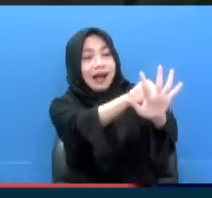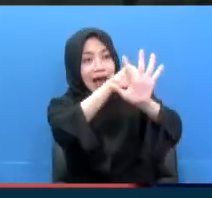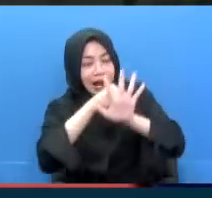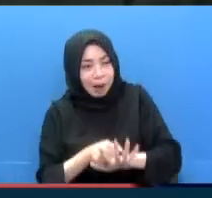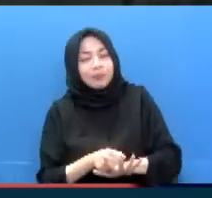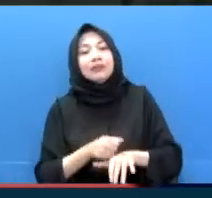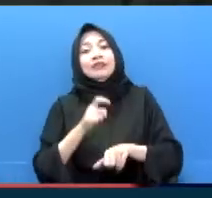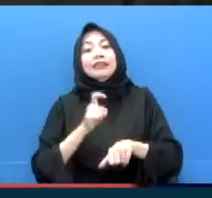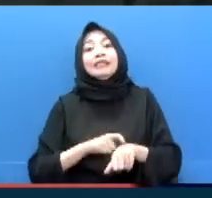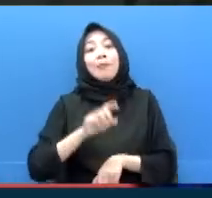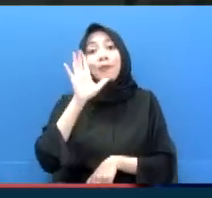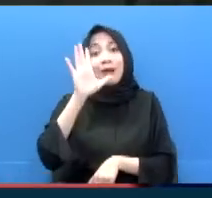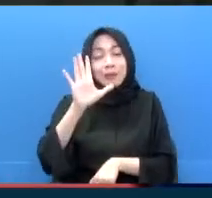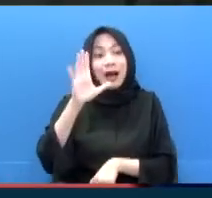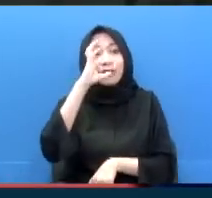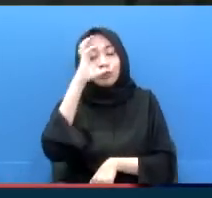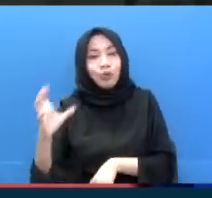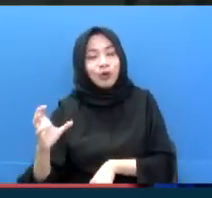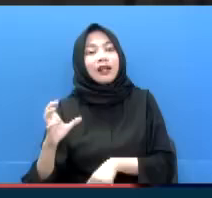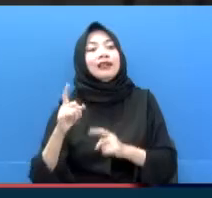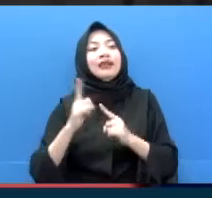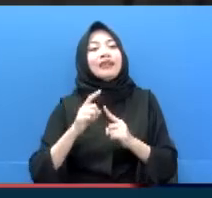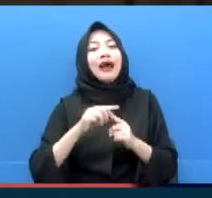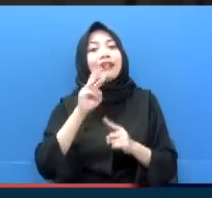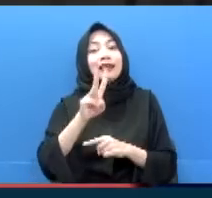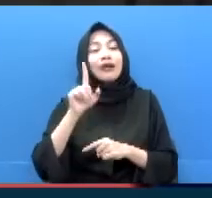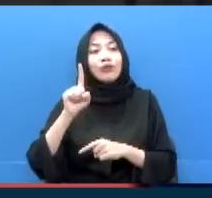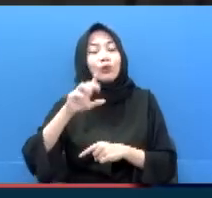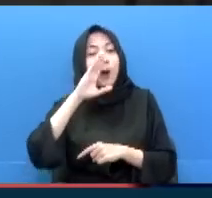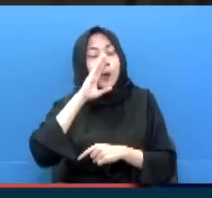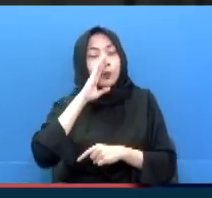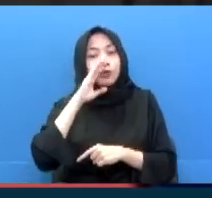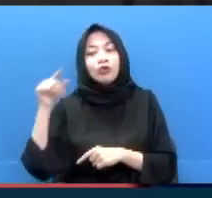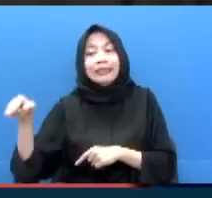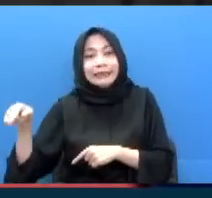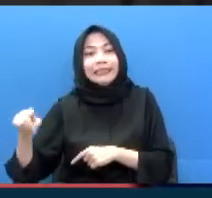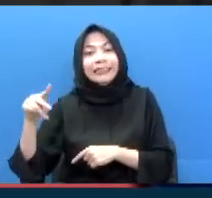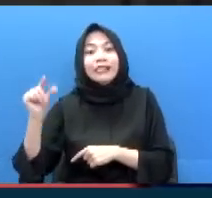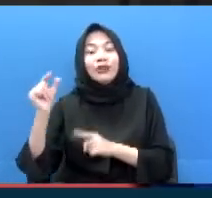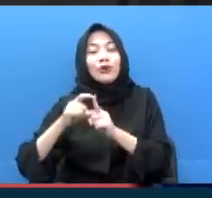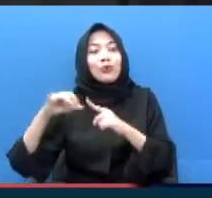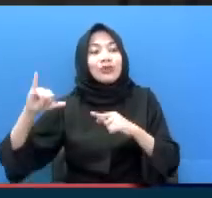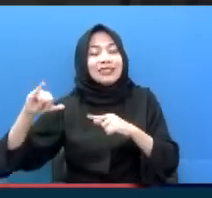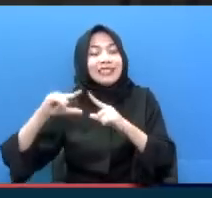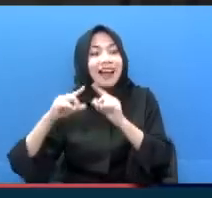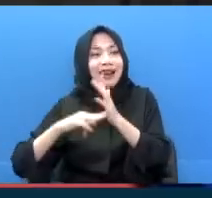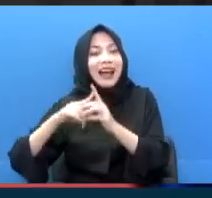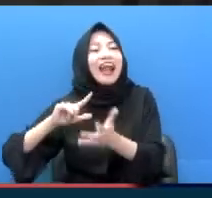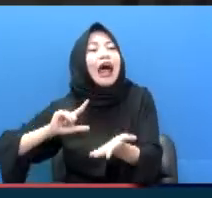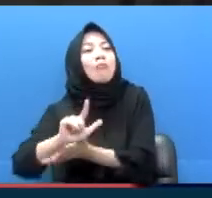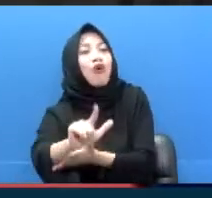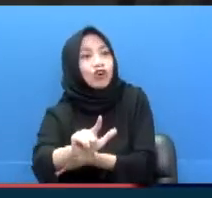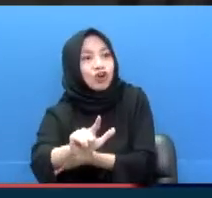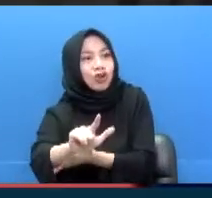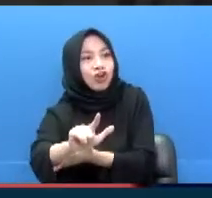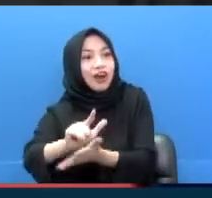pada tanggal yang sama Rudiana melaporkan e kejadian peristiwa ini dan 1830